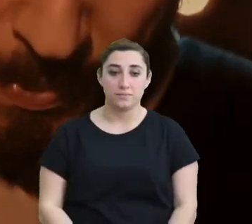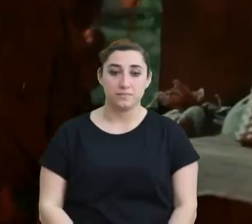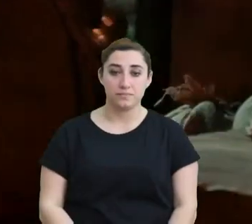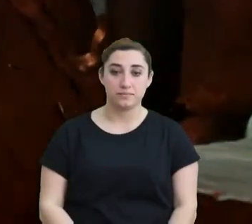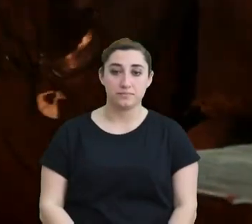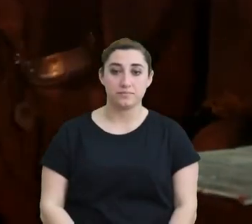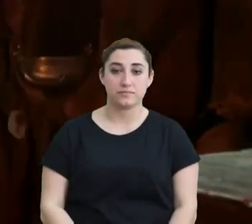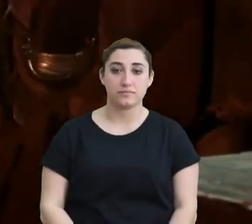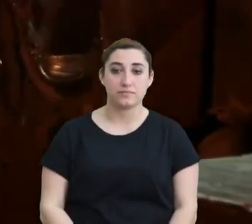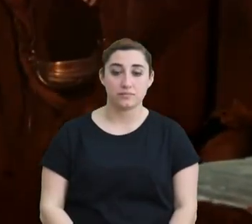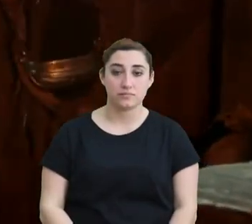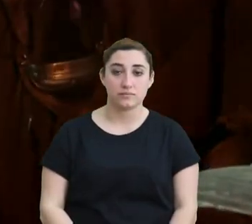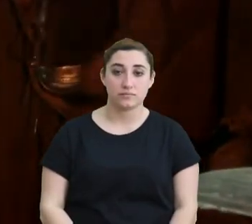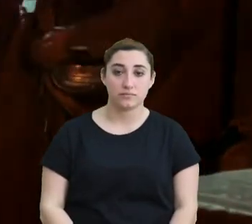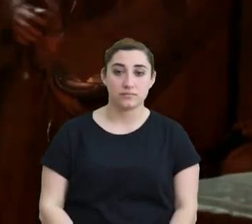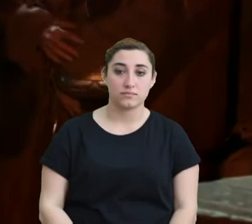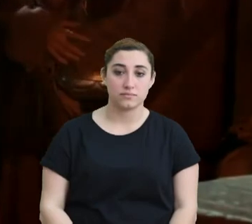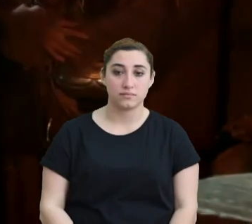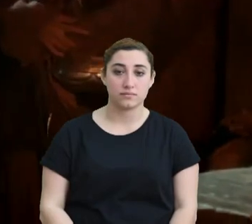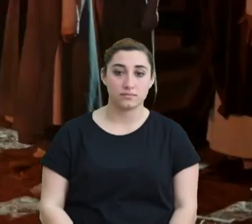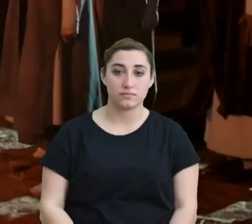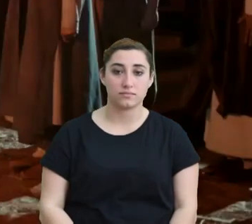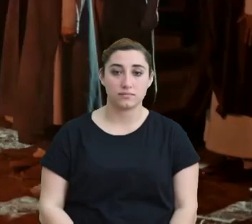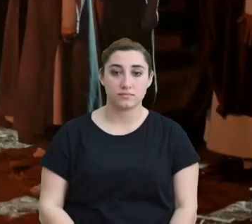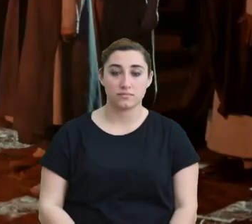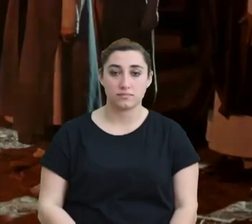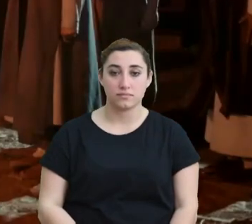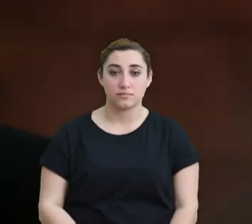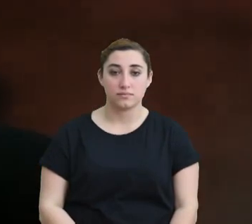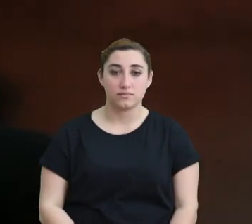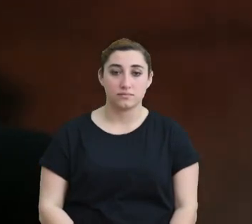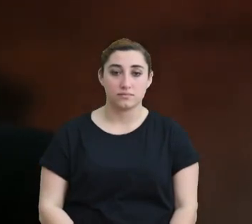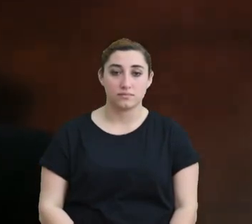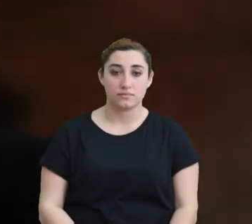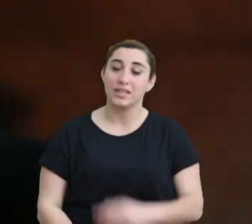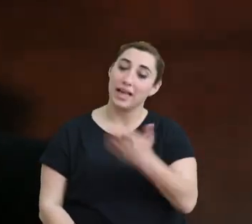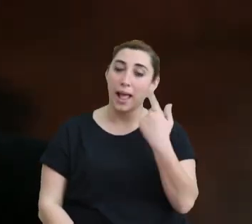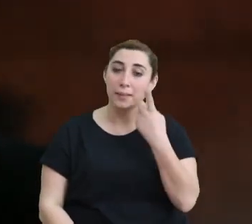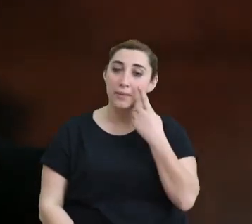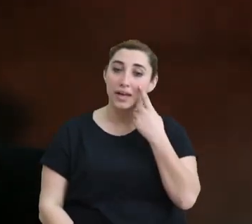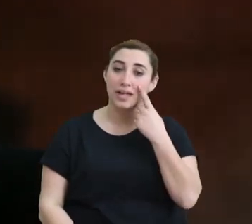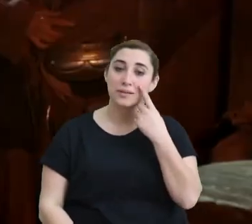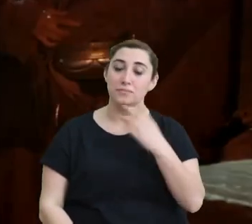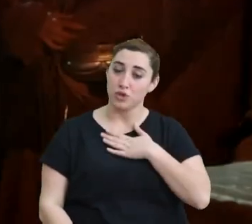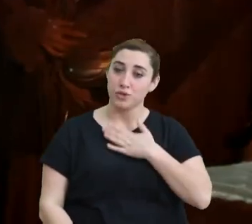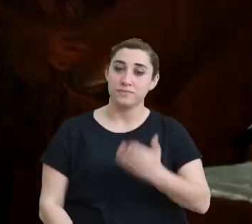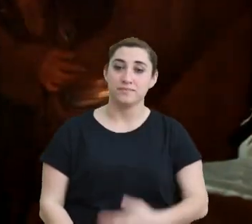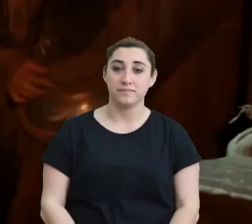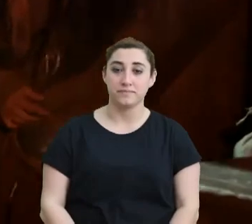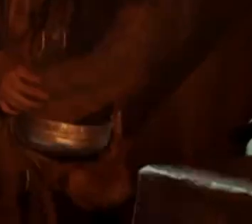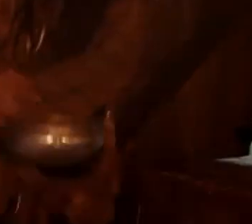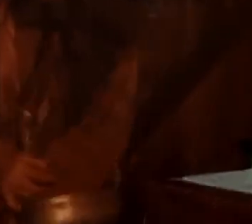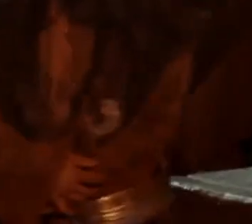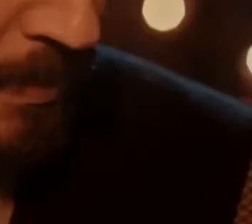Aynalı kapıdan girip saygıyla durdu. Gondol tarzındaki tası çanta gibi omzuna asmış. Gel bakalım, pirim.